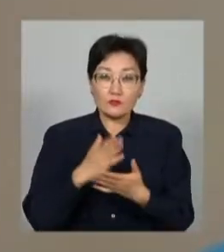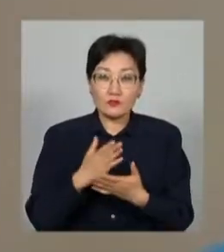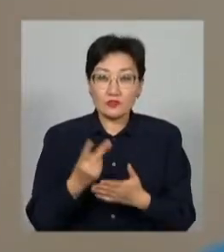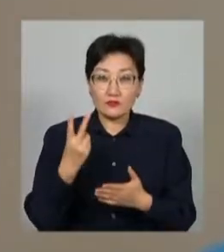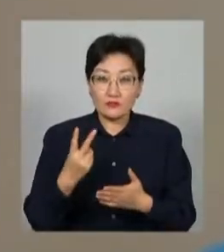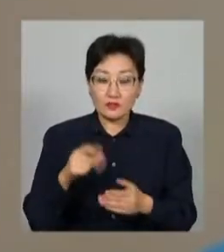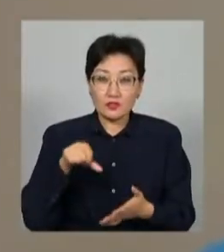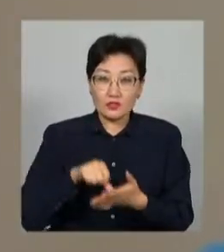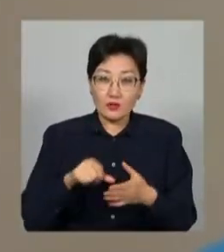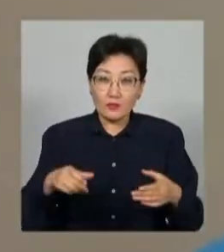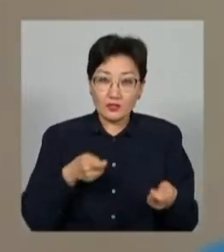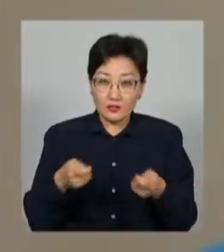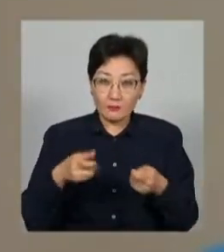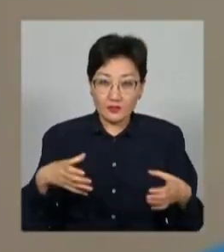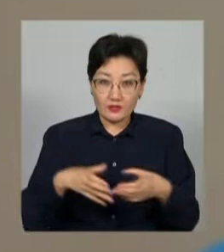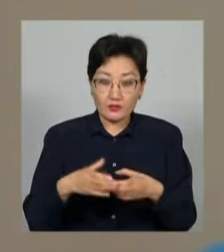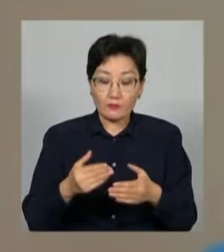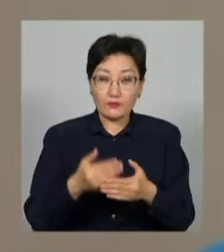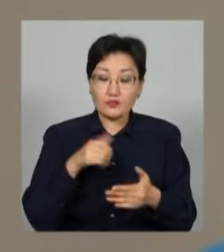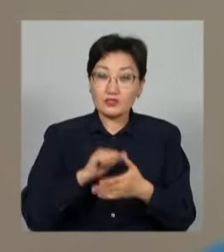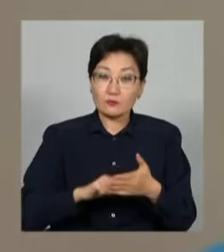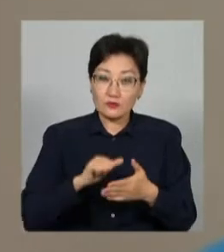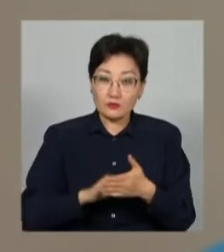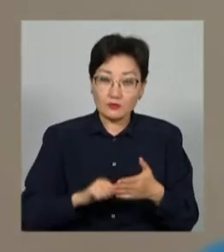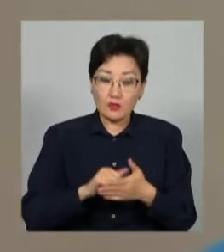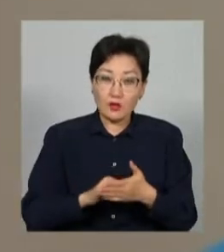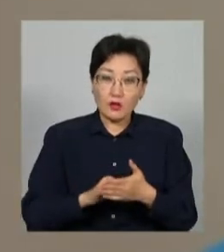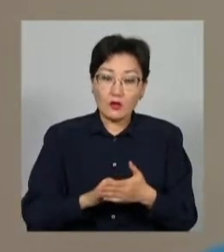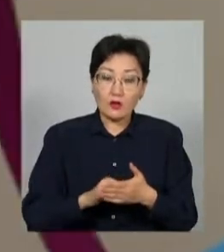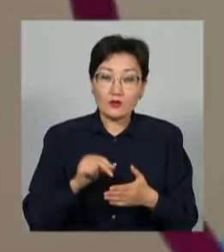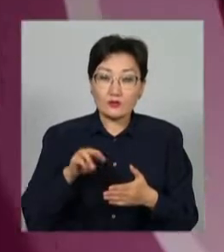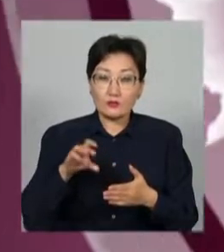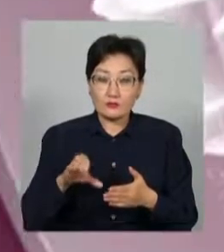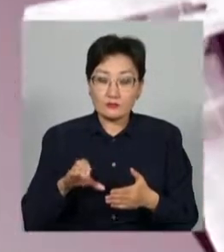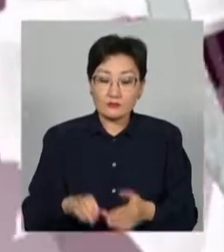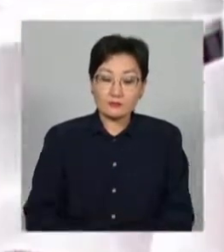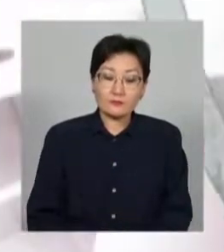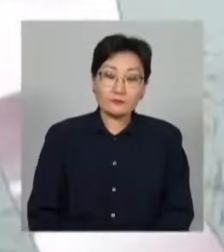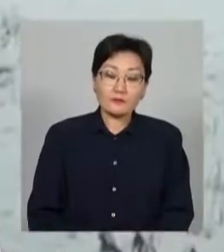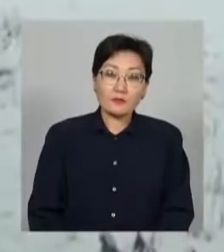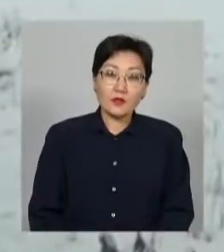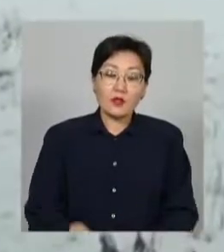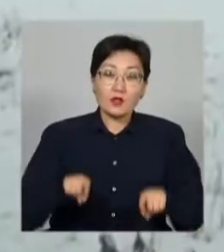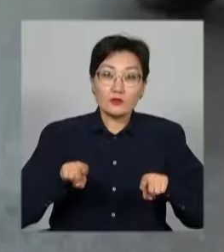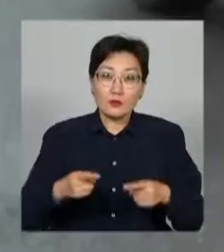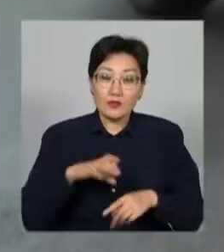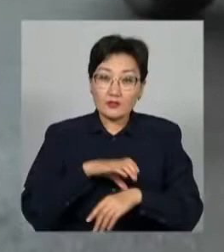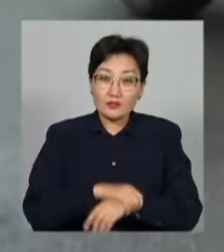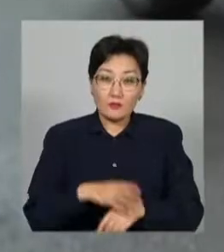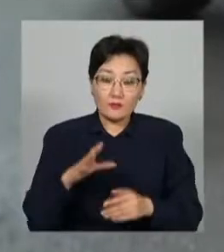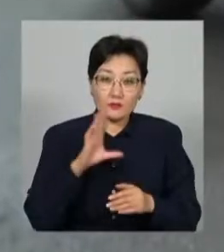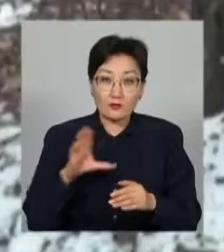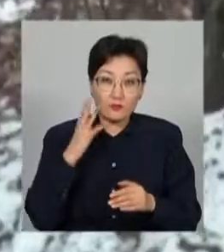два члена экипажа. По предварительной информации от МЧС. Поймали с поличным. В